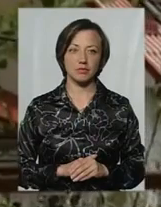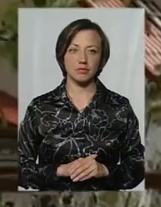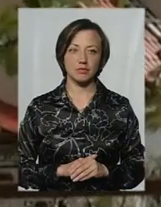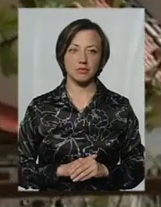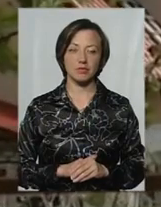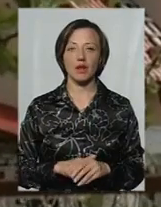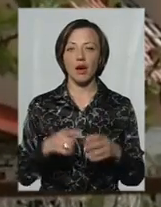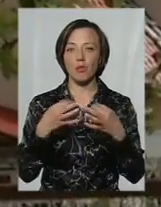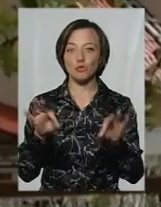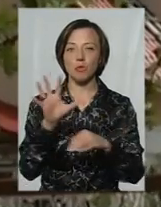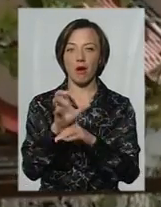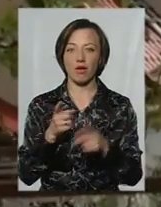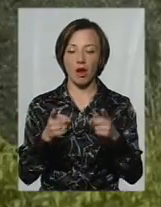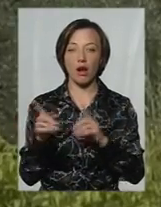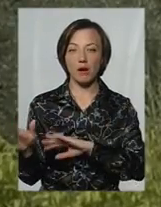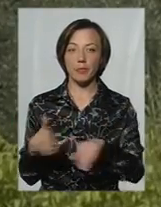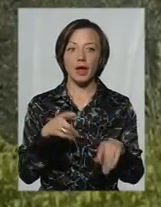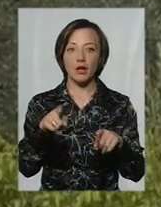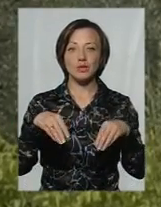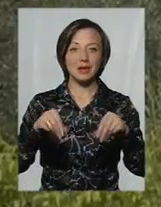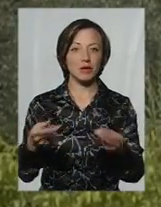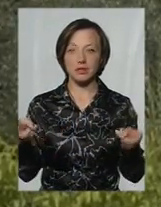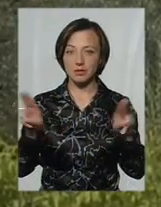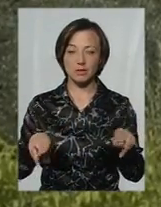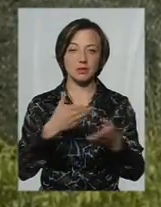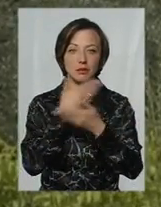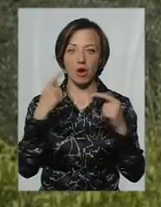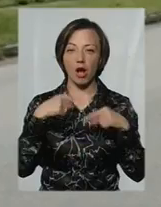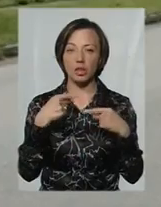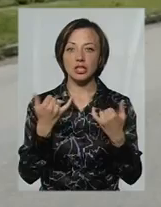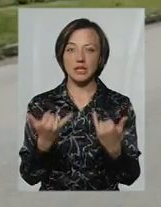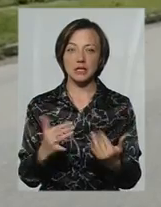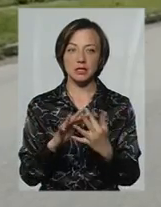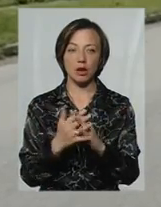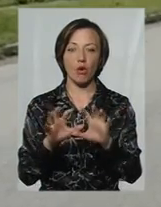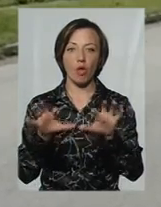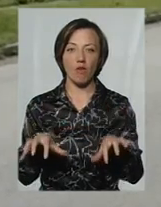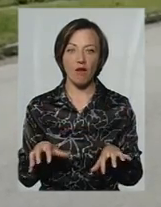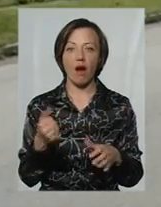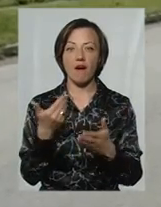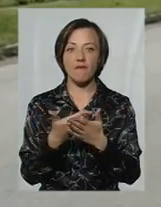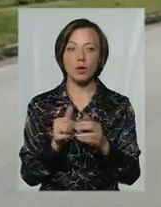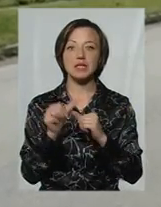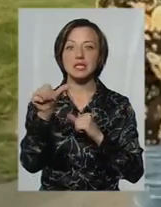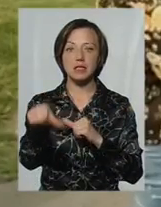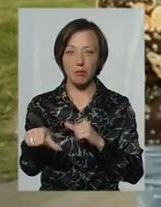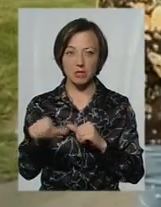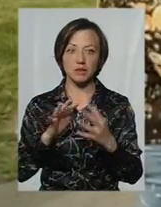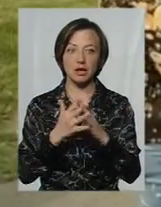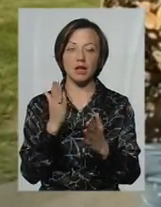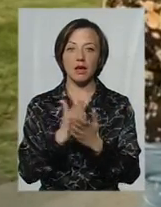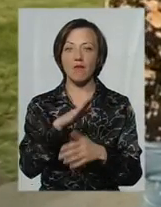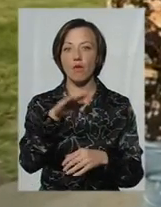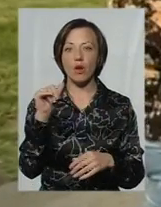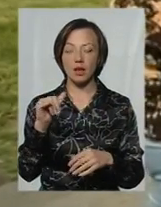У межах лісових гринівців землі вже не лишилося, каже нинішній сільський голова Віталій Гралюк. А от за межами є – в оренді